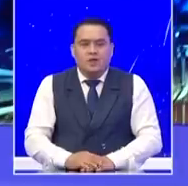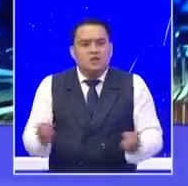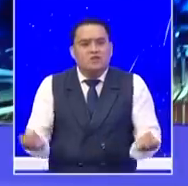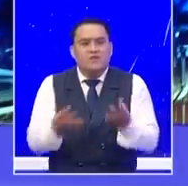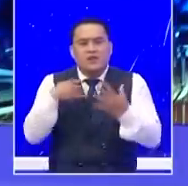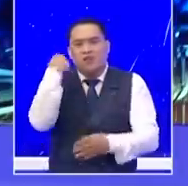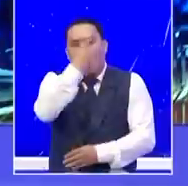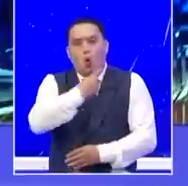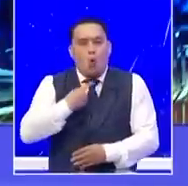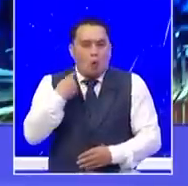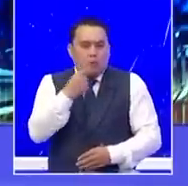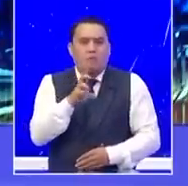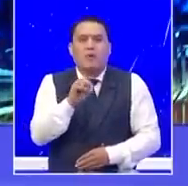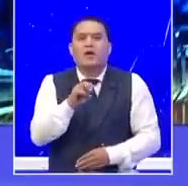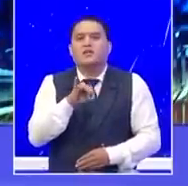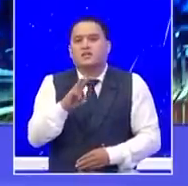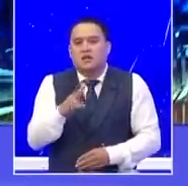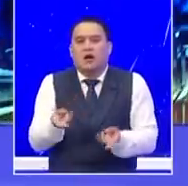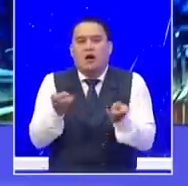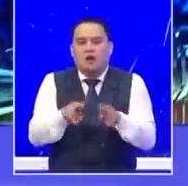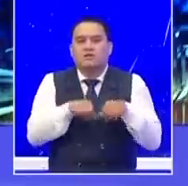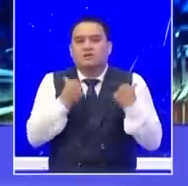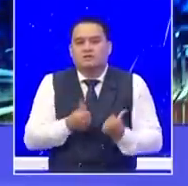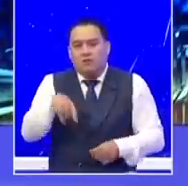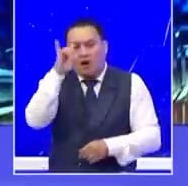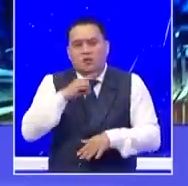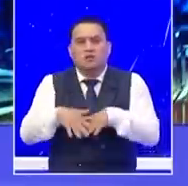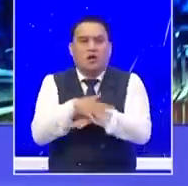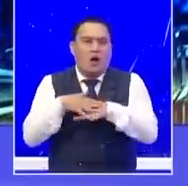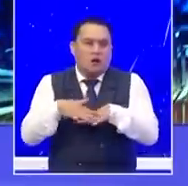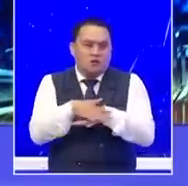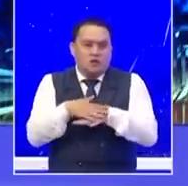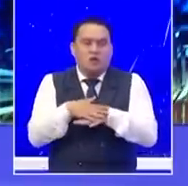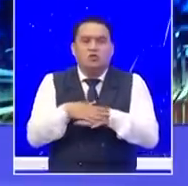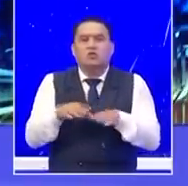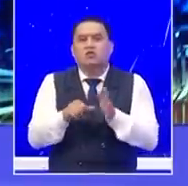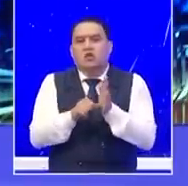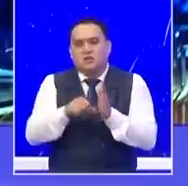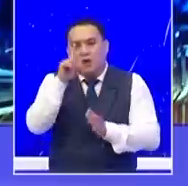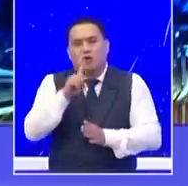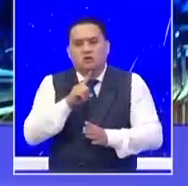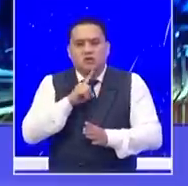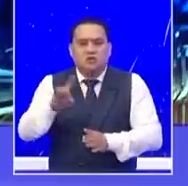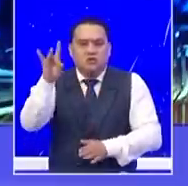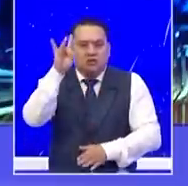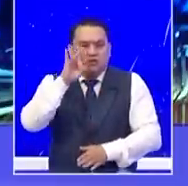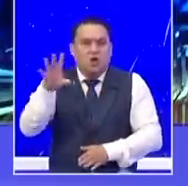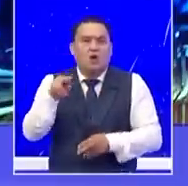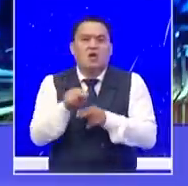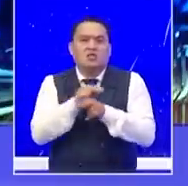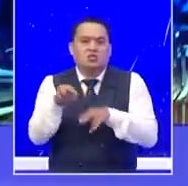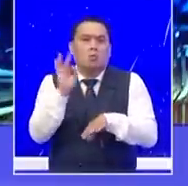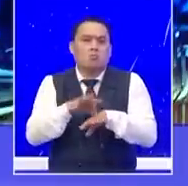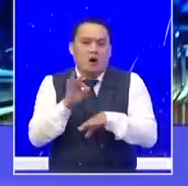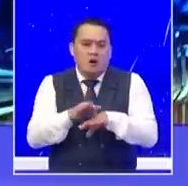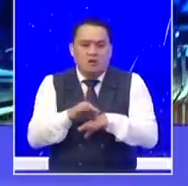Светлый образ Бейсена Куранбека навсегда останется в сердцах большинства казахстанцев. Последние полтора года звезда казахстанской журналистики лечился от болезней,